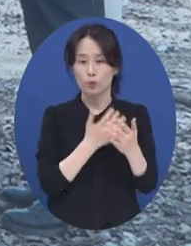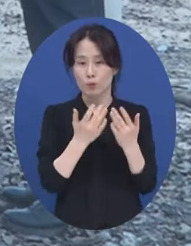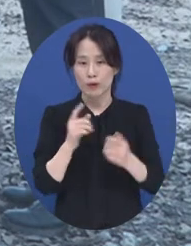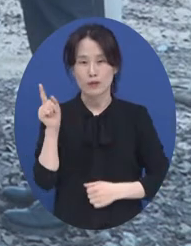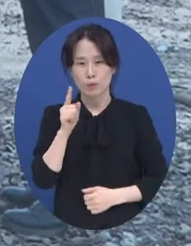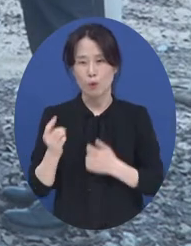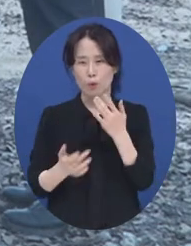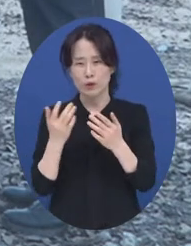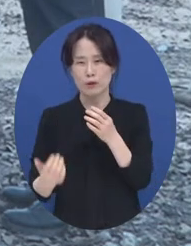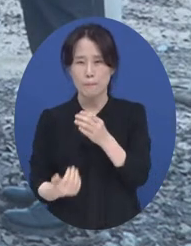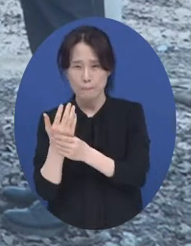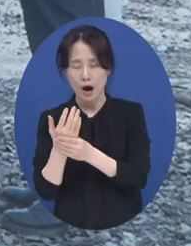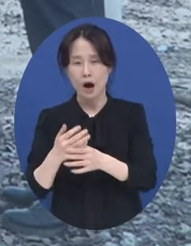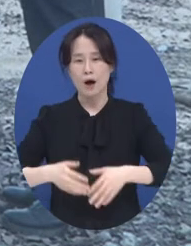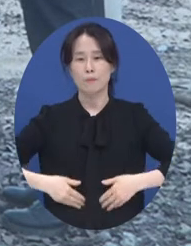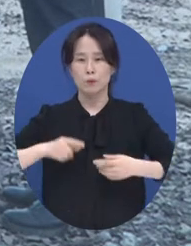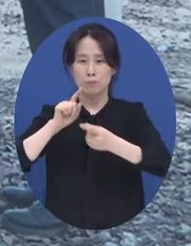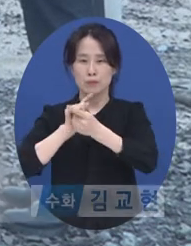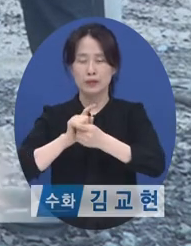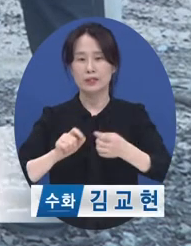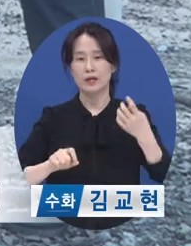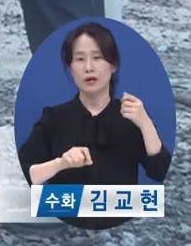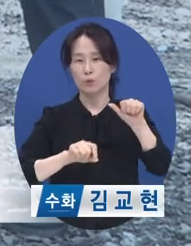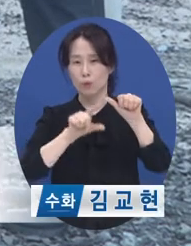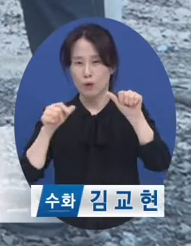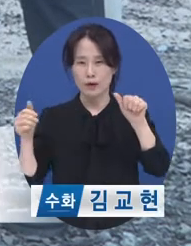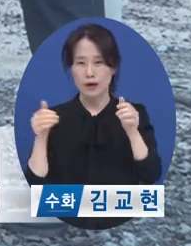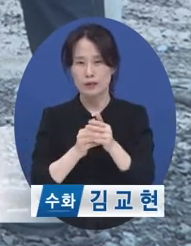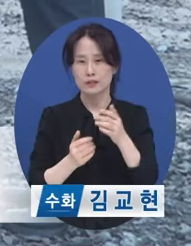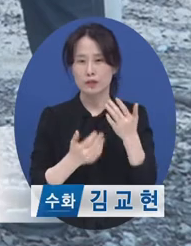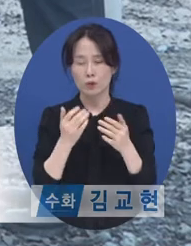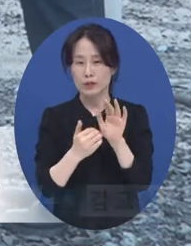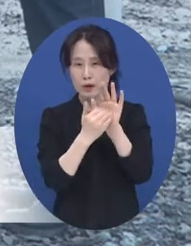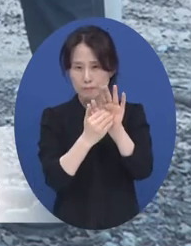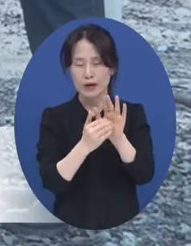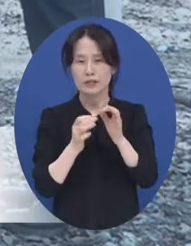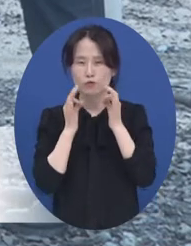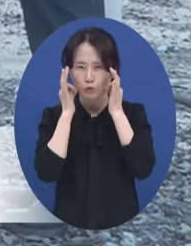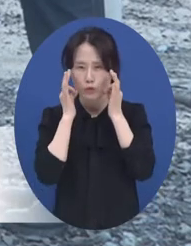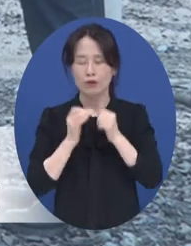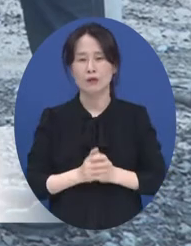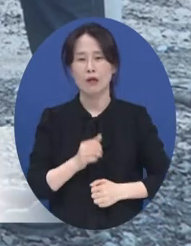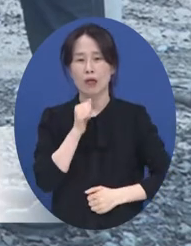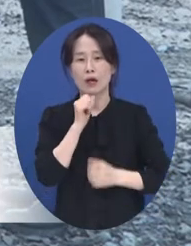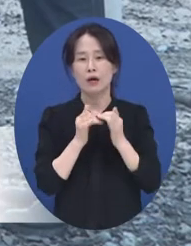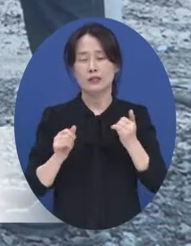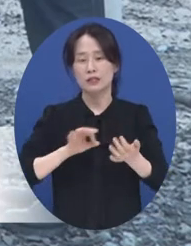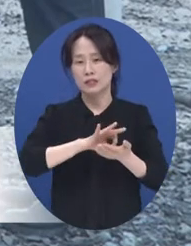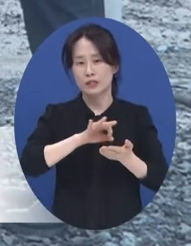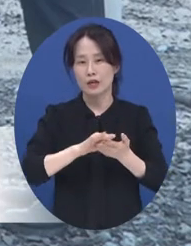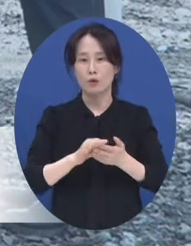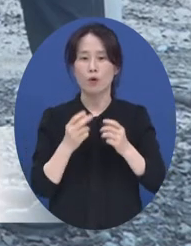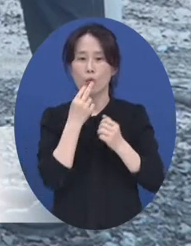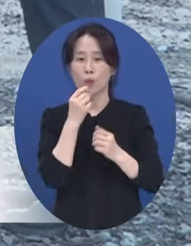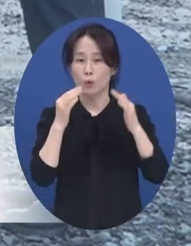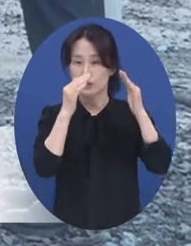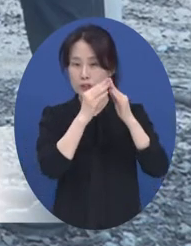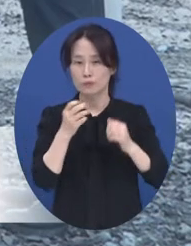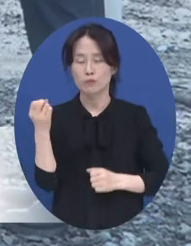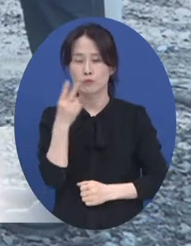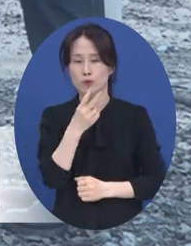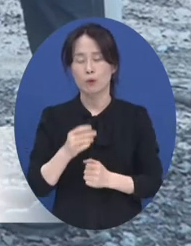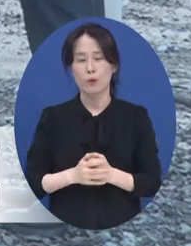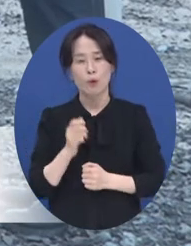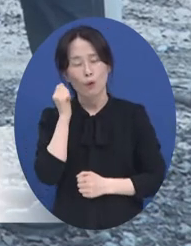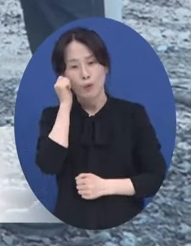경기도 소방 이 화제가 잦은 봄을 맞아 다음달까지 봄철 화재예방에 나섭니다 취약계층에 요하는 주거용 비닐하우스